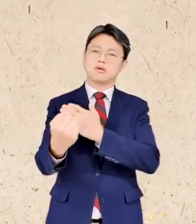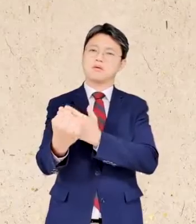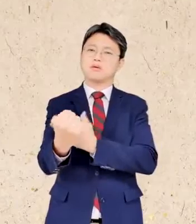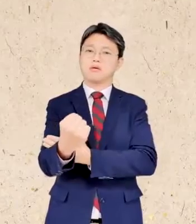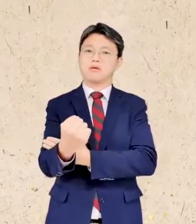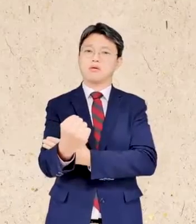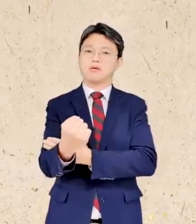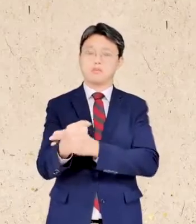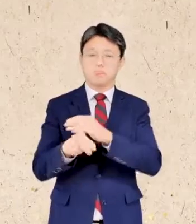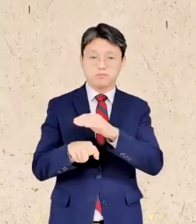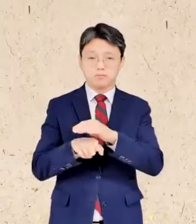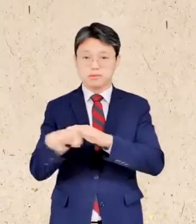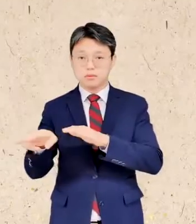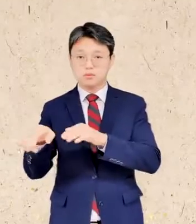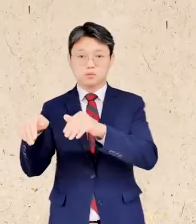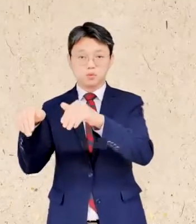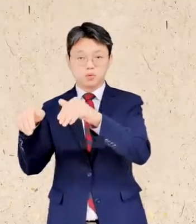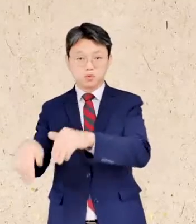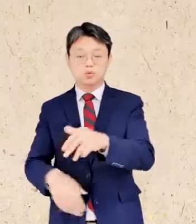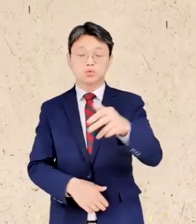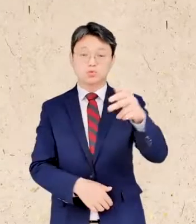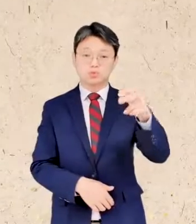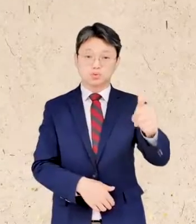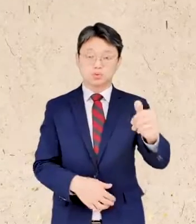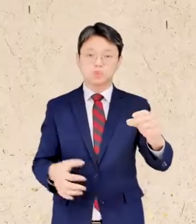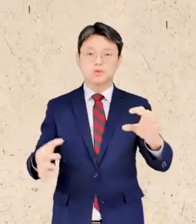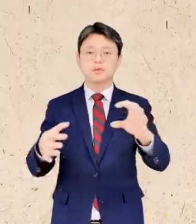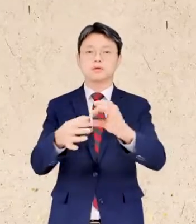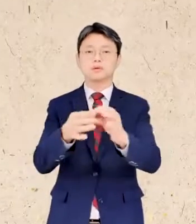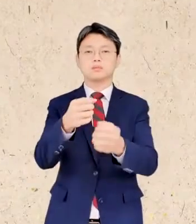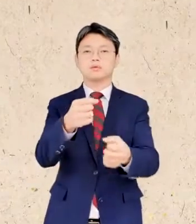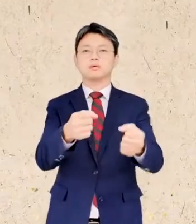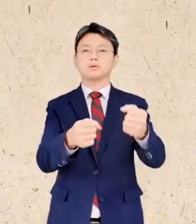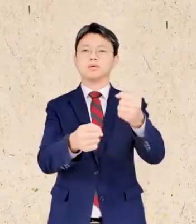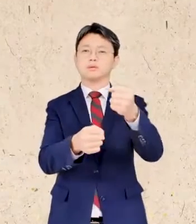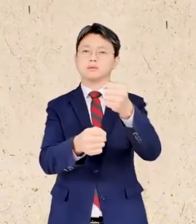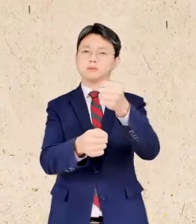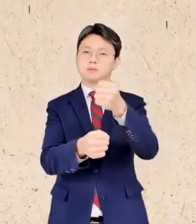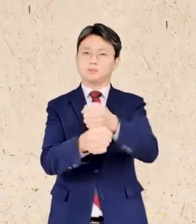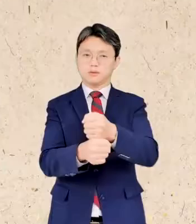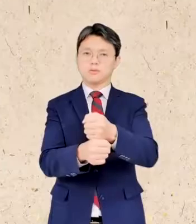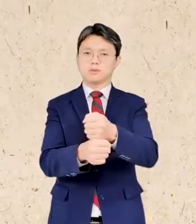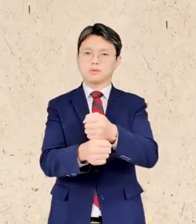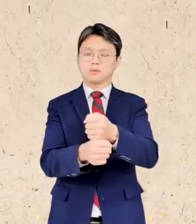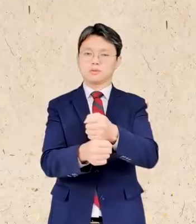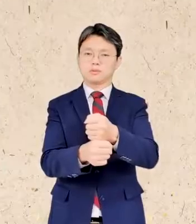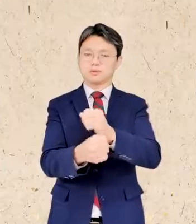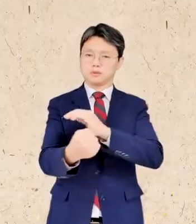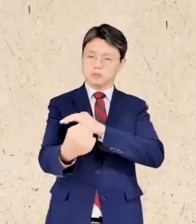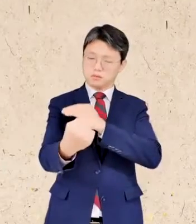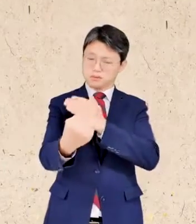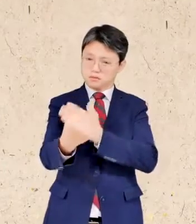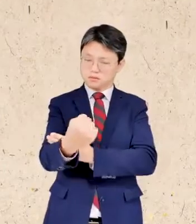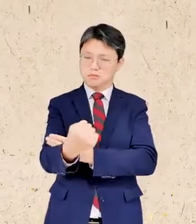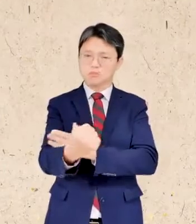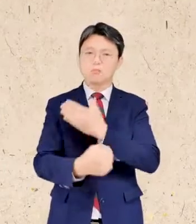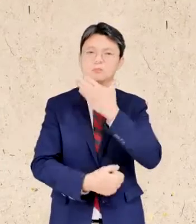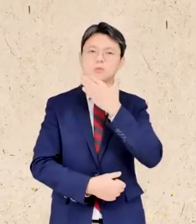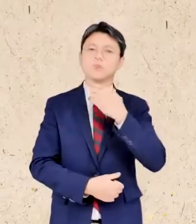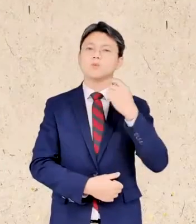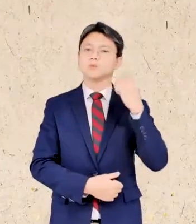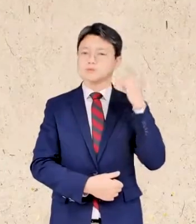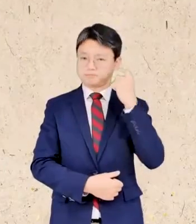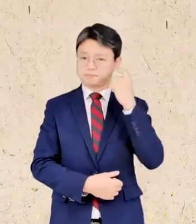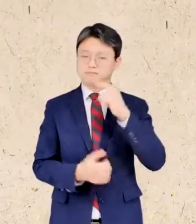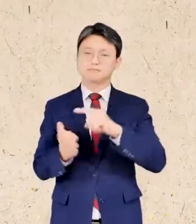주인과 도망친 종사의 관계를 용서와 화해를 통해 참된 관계를 회복시켜 주시는 그 능력이 복음이라는